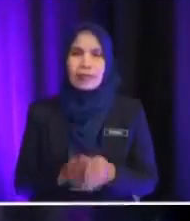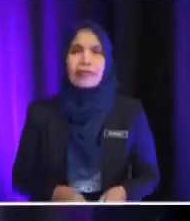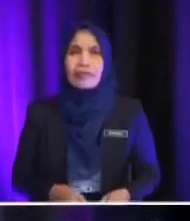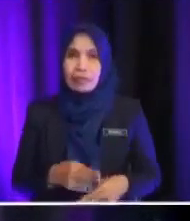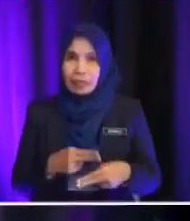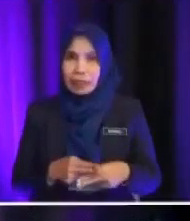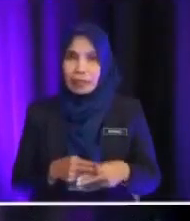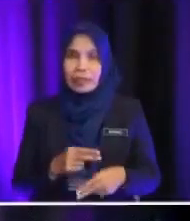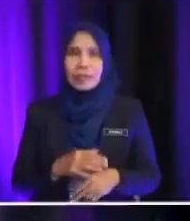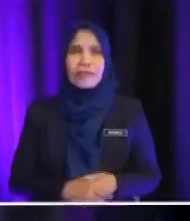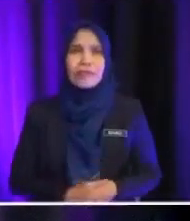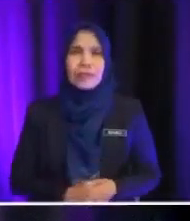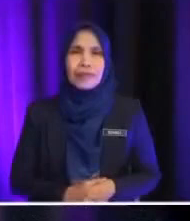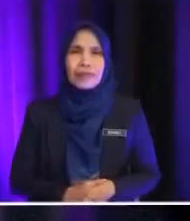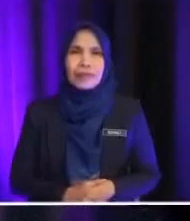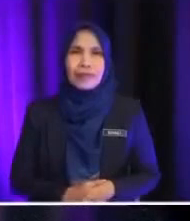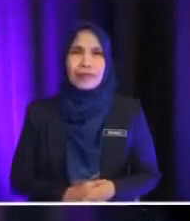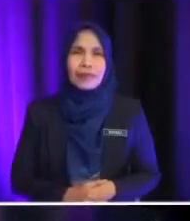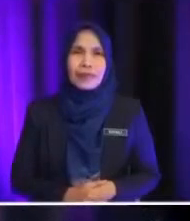Okey, lepas tu garam eh.